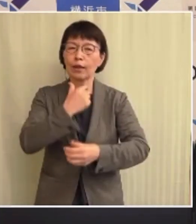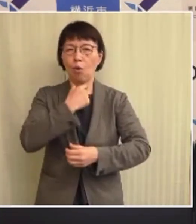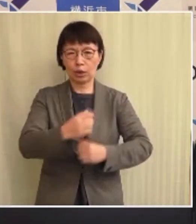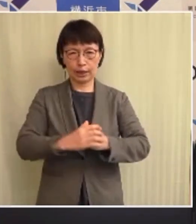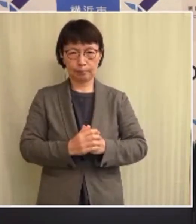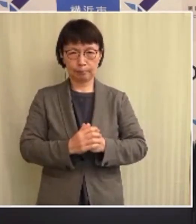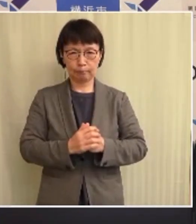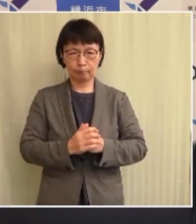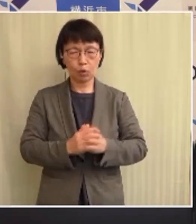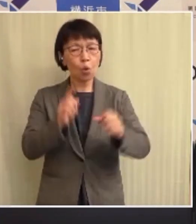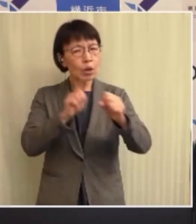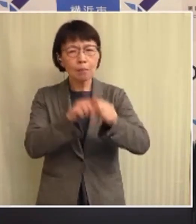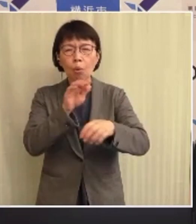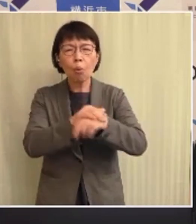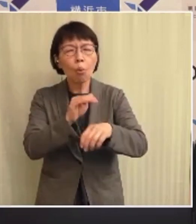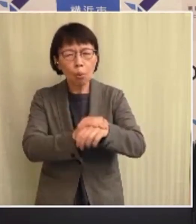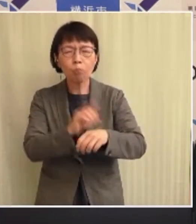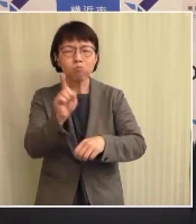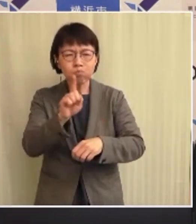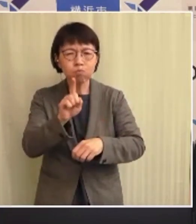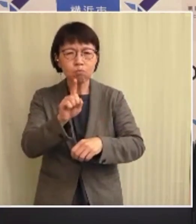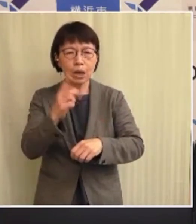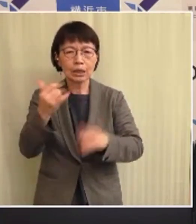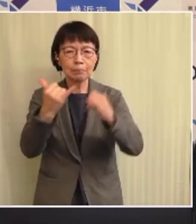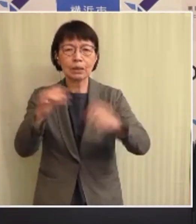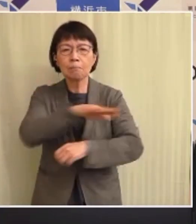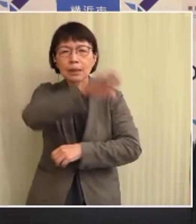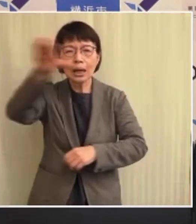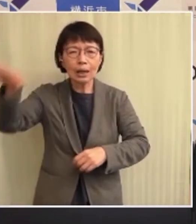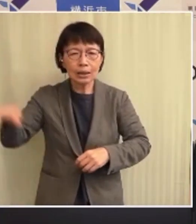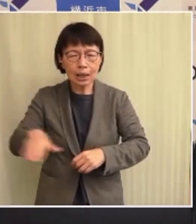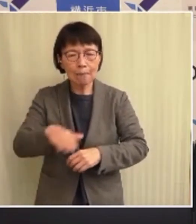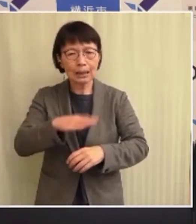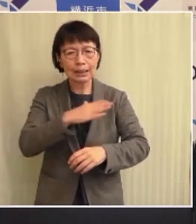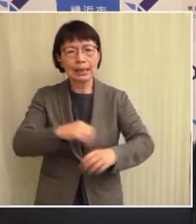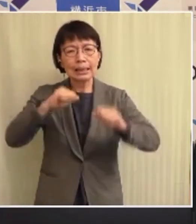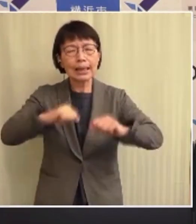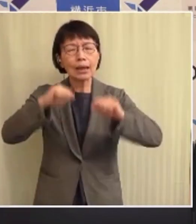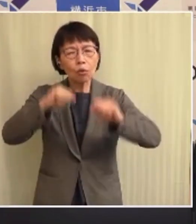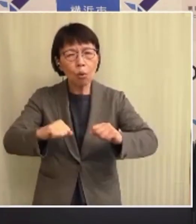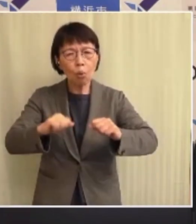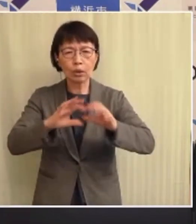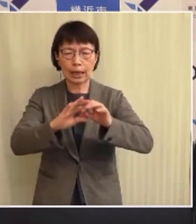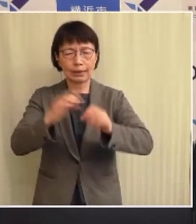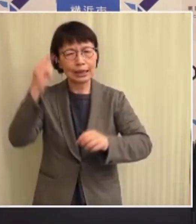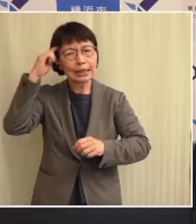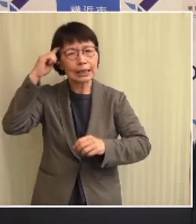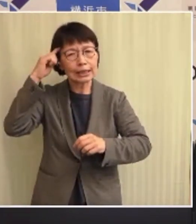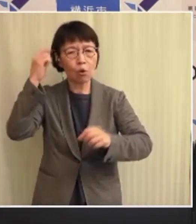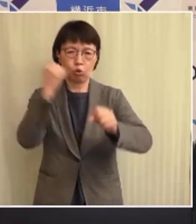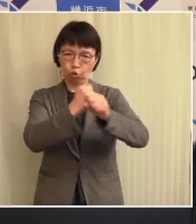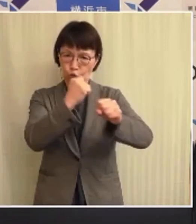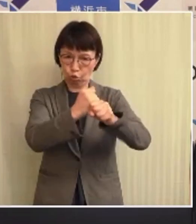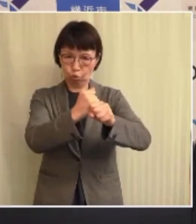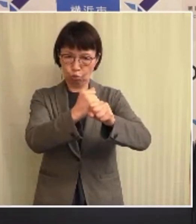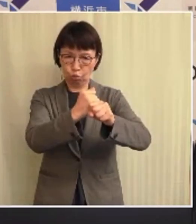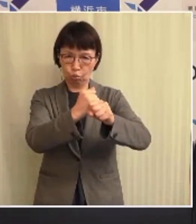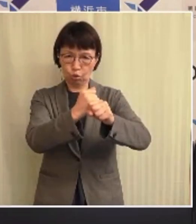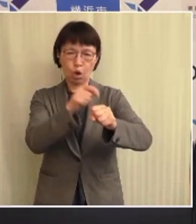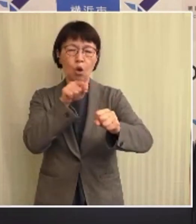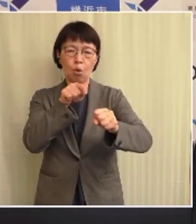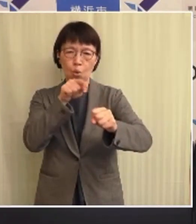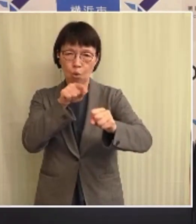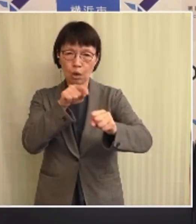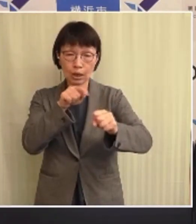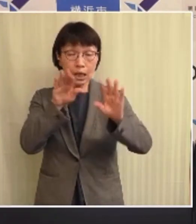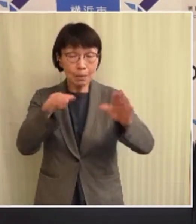市として市民の皆様に健康に関する意識を醸成するということは、当然、これ